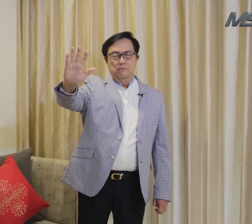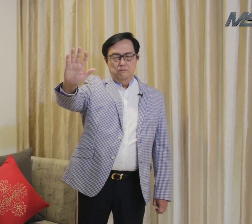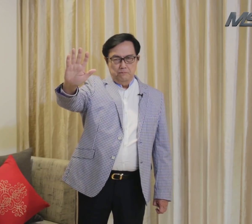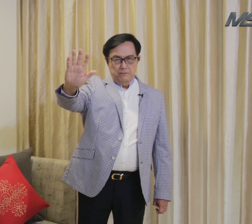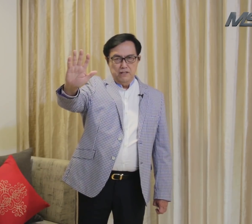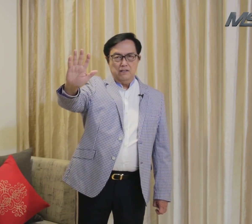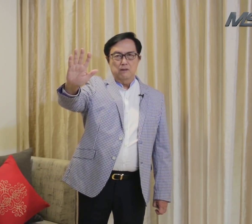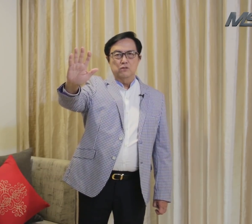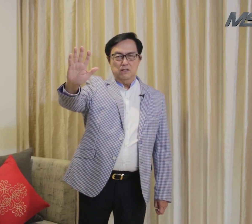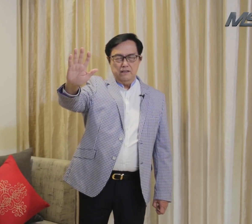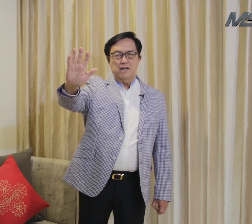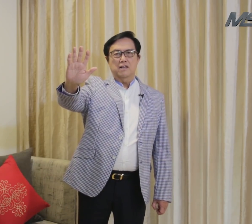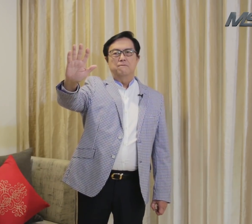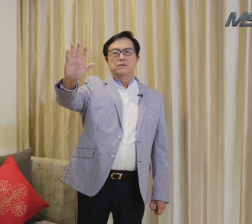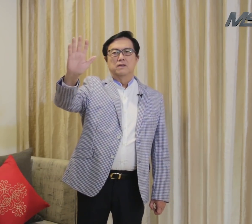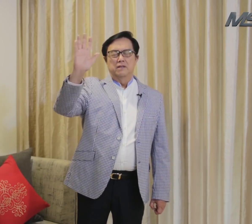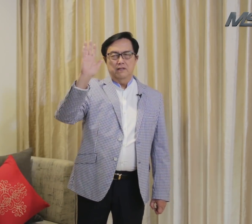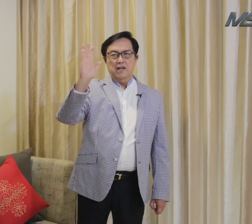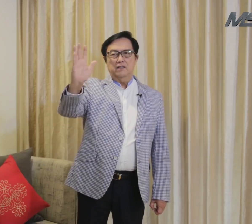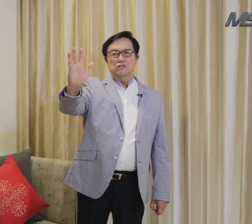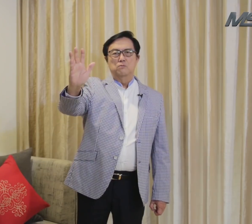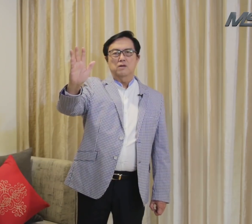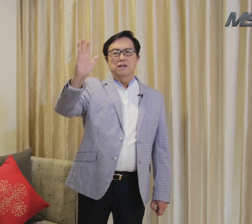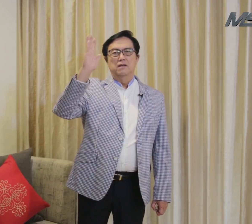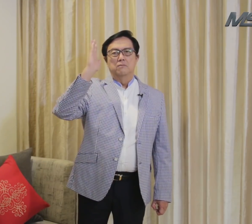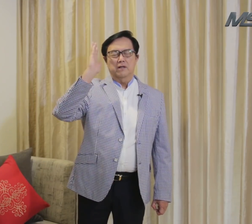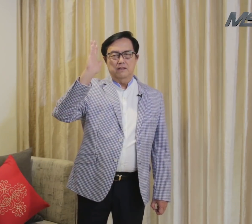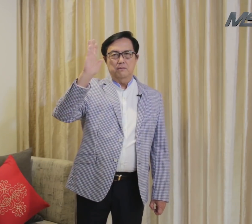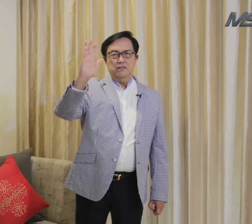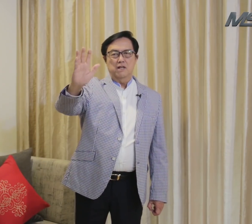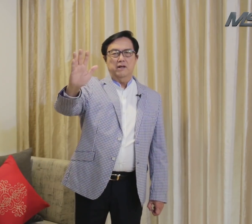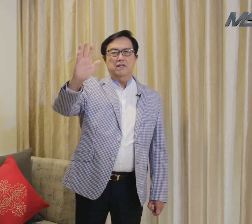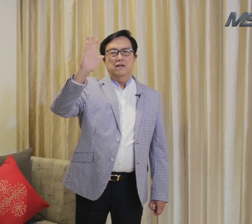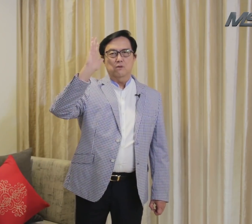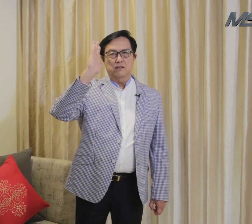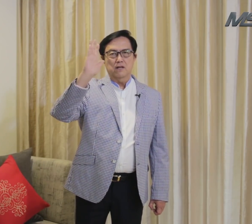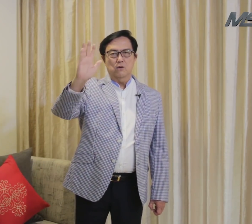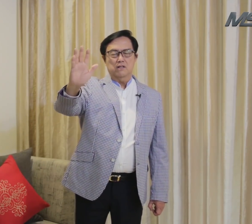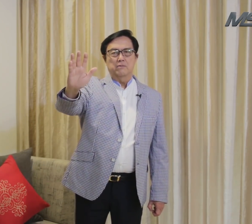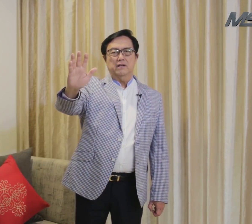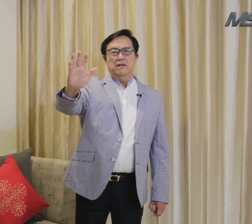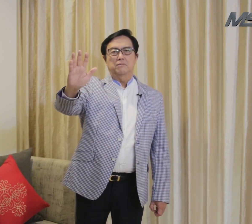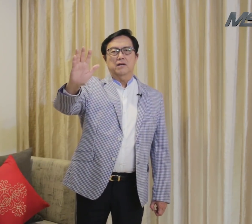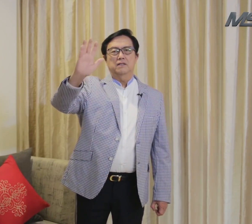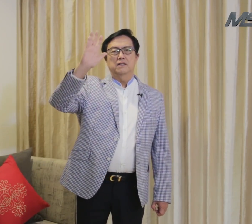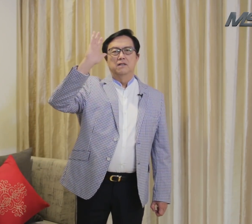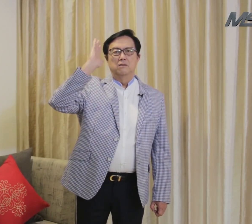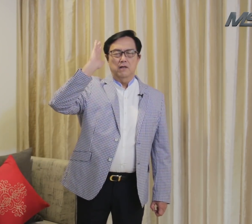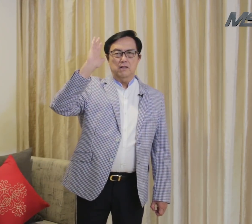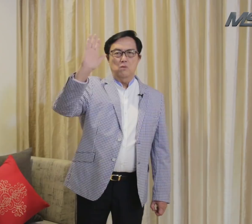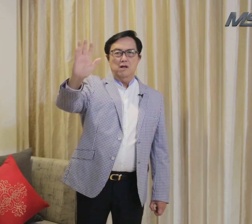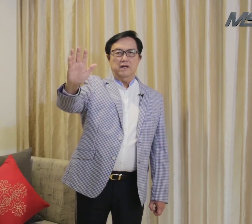ada penyertaan-Mu senantiasa. Yang sakit Engkau sembuhkan, berkati pekerjaan mereka, rumah tangga keluarga mereka,